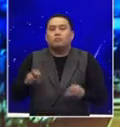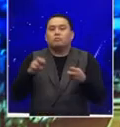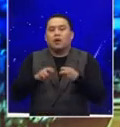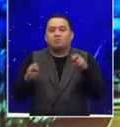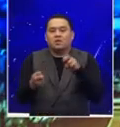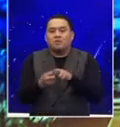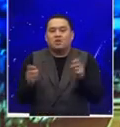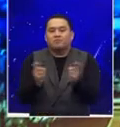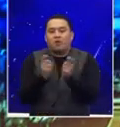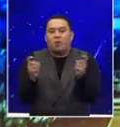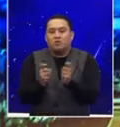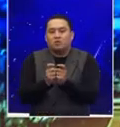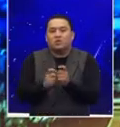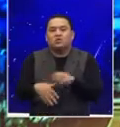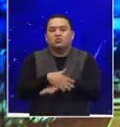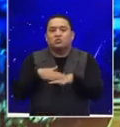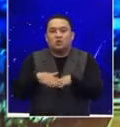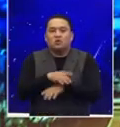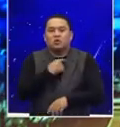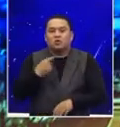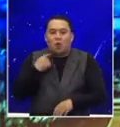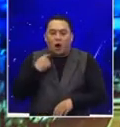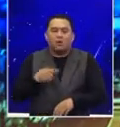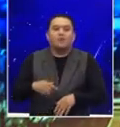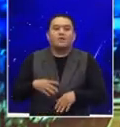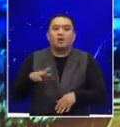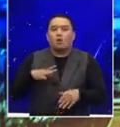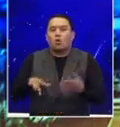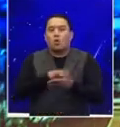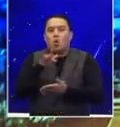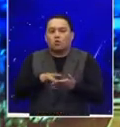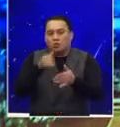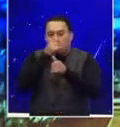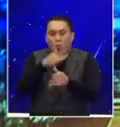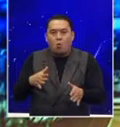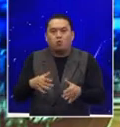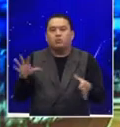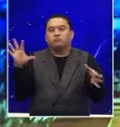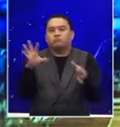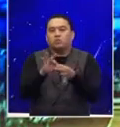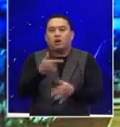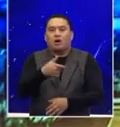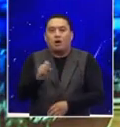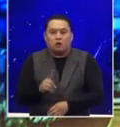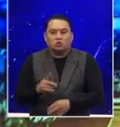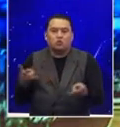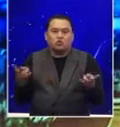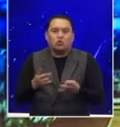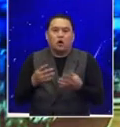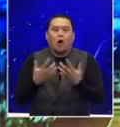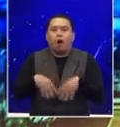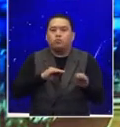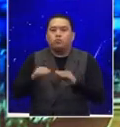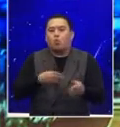Конфликт между жителями и монополистами возник в Талдыкургане. Многие горожане не могут дождаться подключения к газу. Нужное оборудование